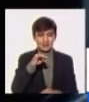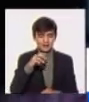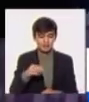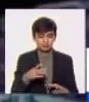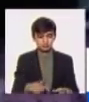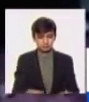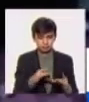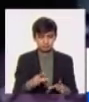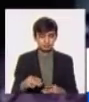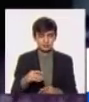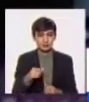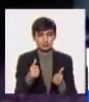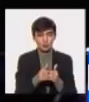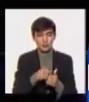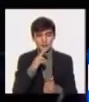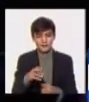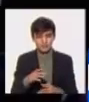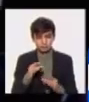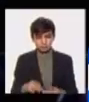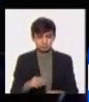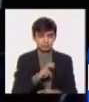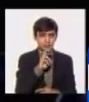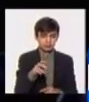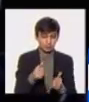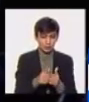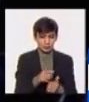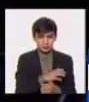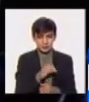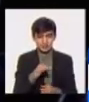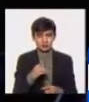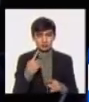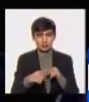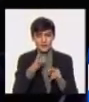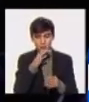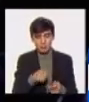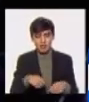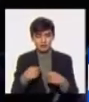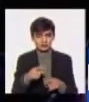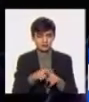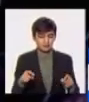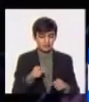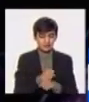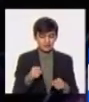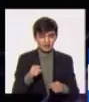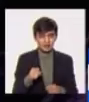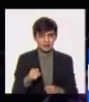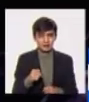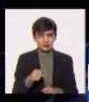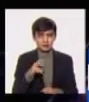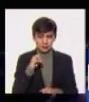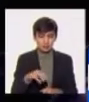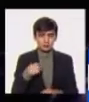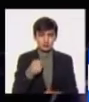своих ног сняла, пошла в соседнюю квартиру. Нельзя отложить эту миссию на другие времена, более спокойные. Нет,